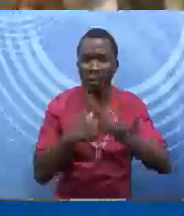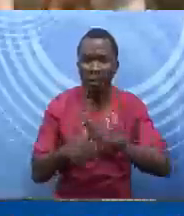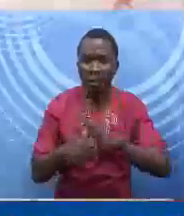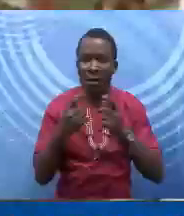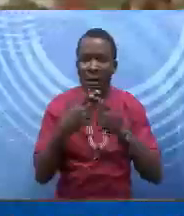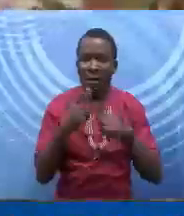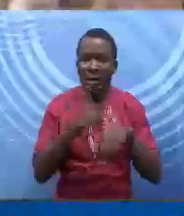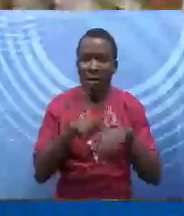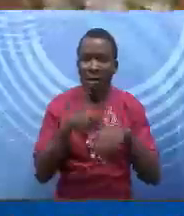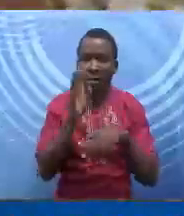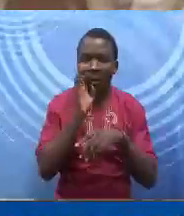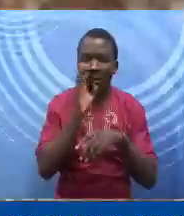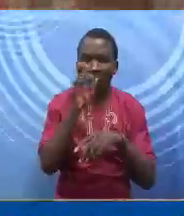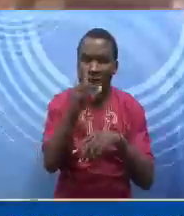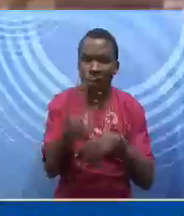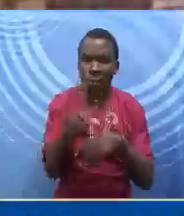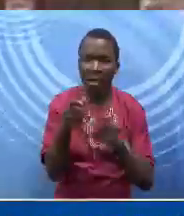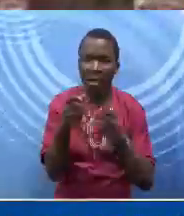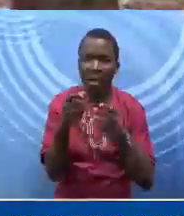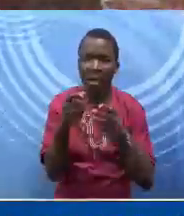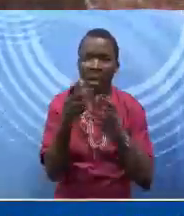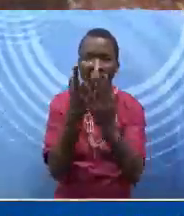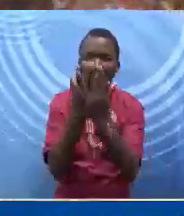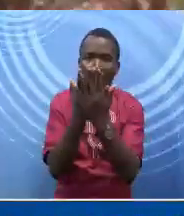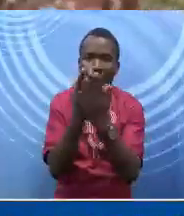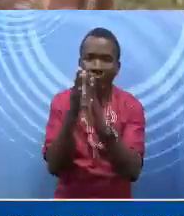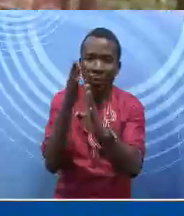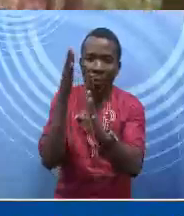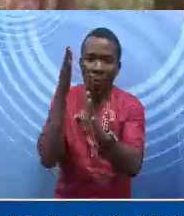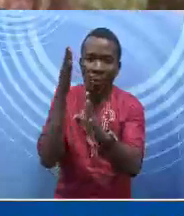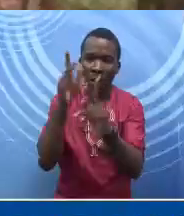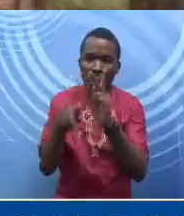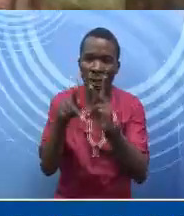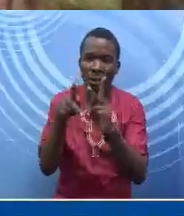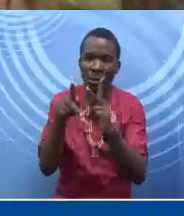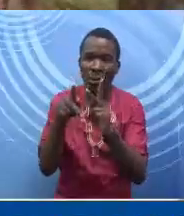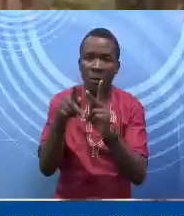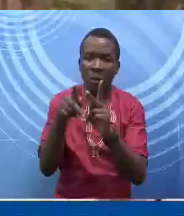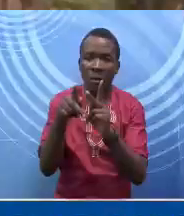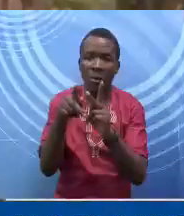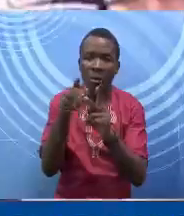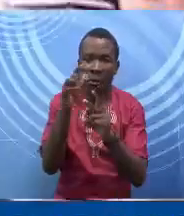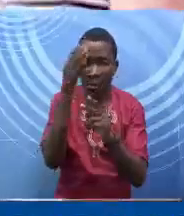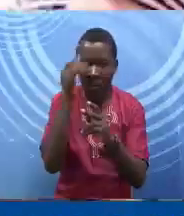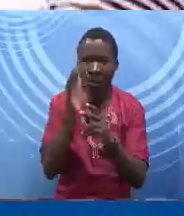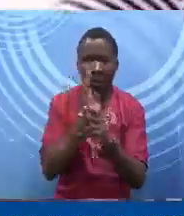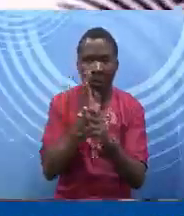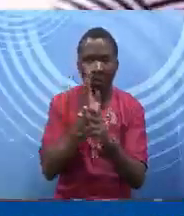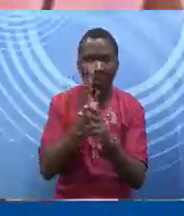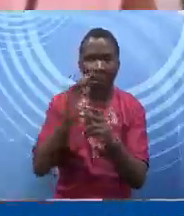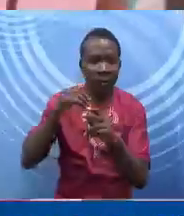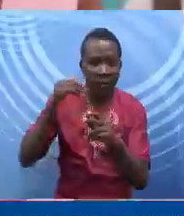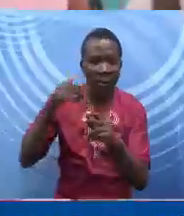ugiye kubeshyera umuntu hakaba hafunzwe umurongo w'abantu hejuru y'abantu babeshyerwa, tukirwa